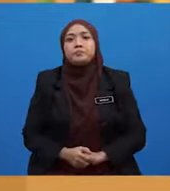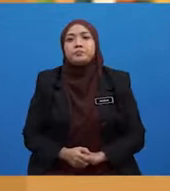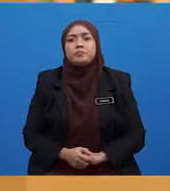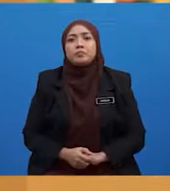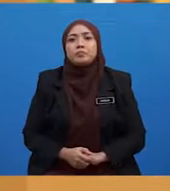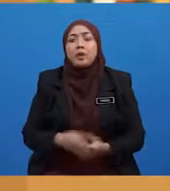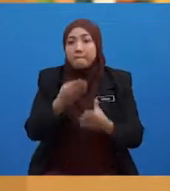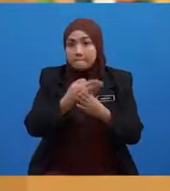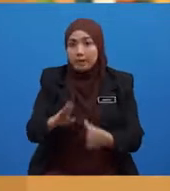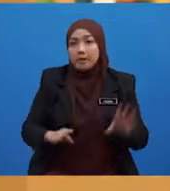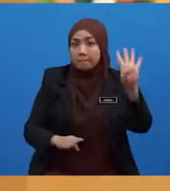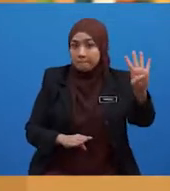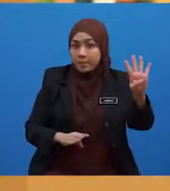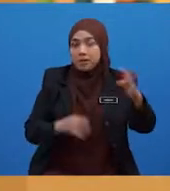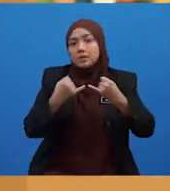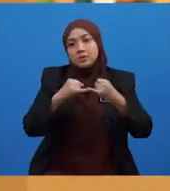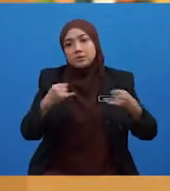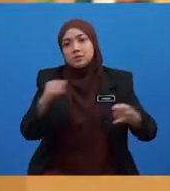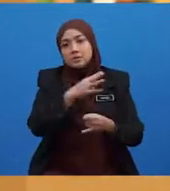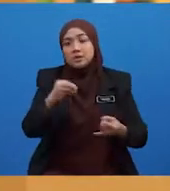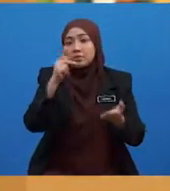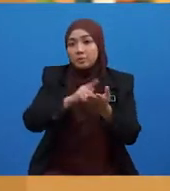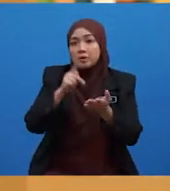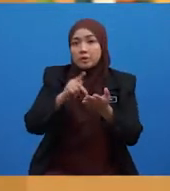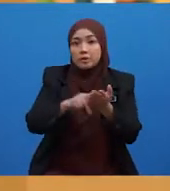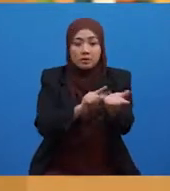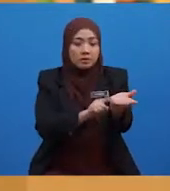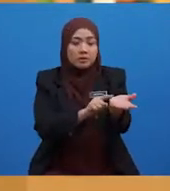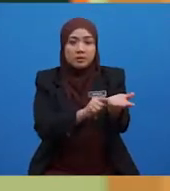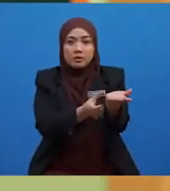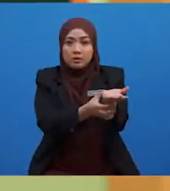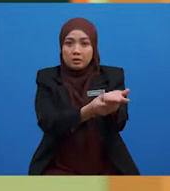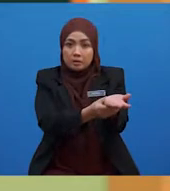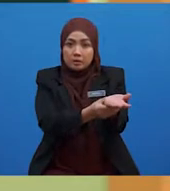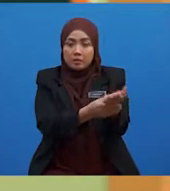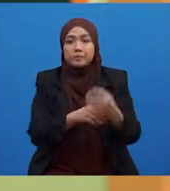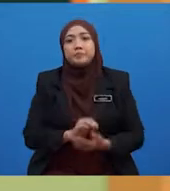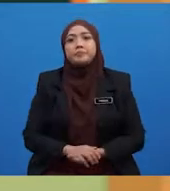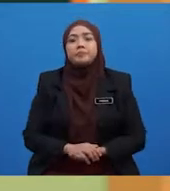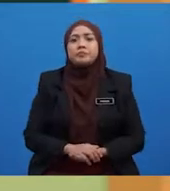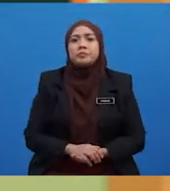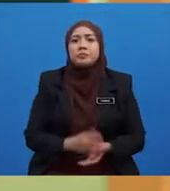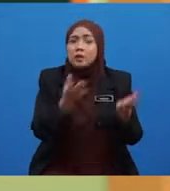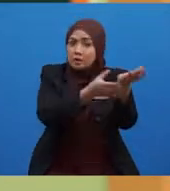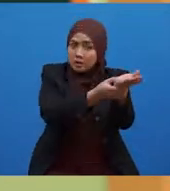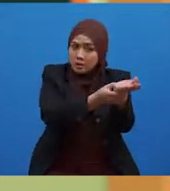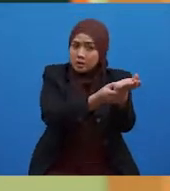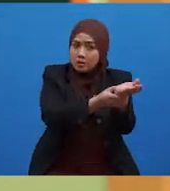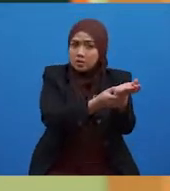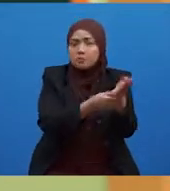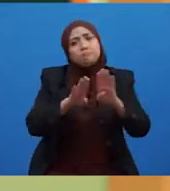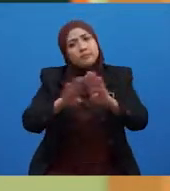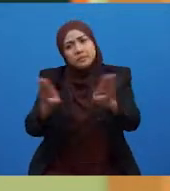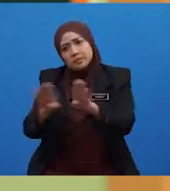ke bahagian keempat, iaitu jenis dan pengiraan kadar nadi. Kadar nadi bagi setiap orang adalah